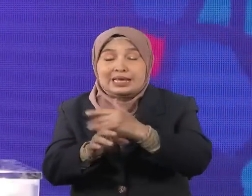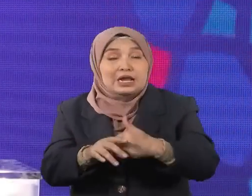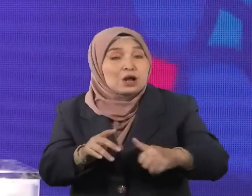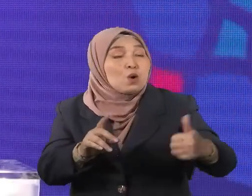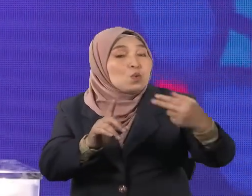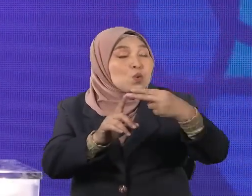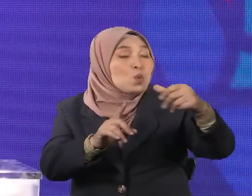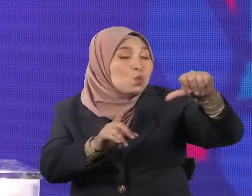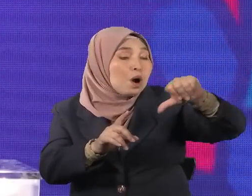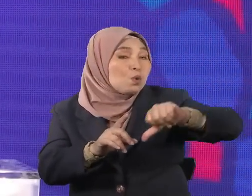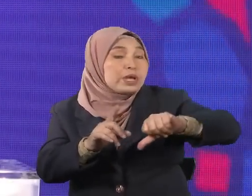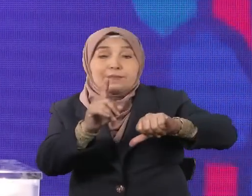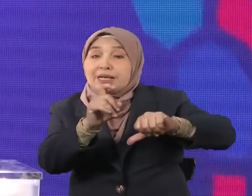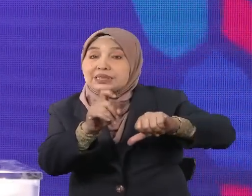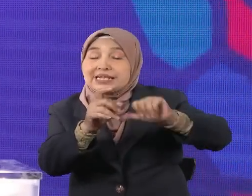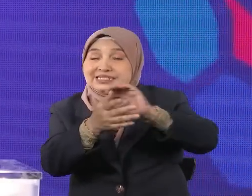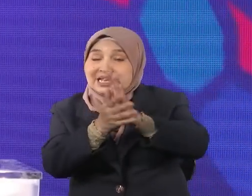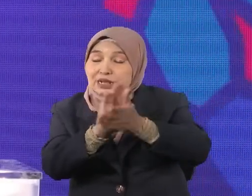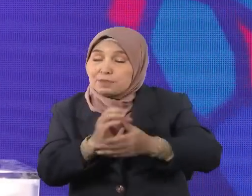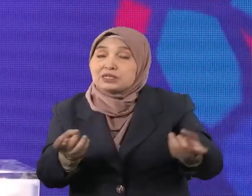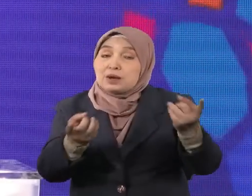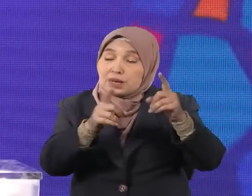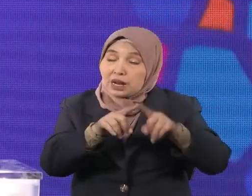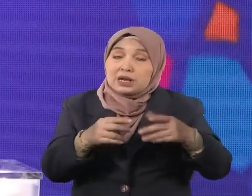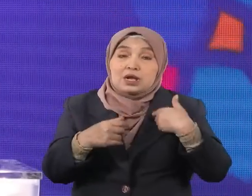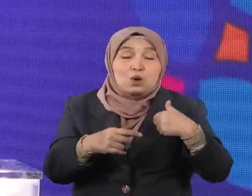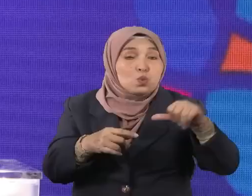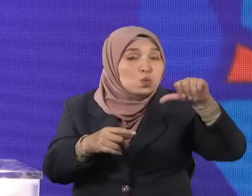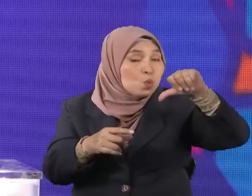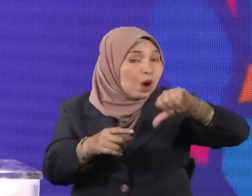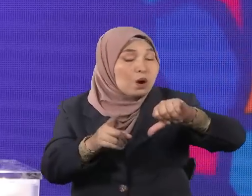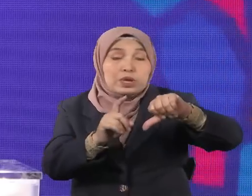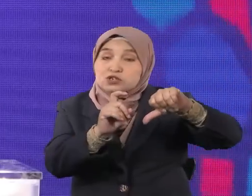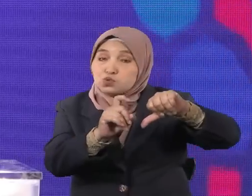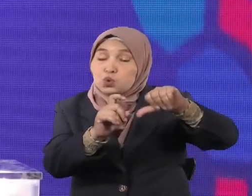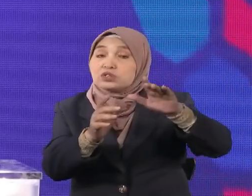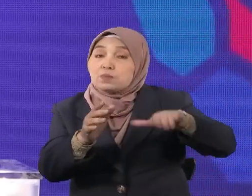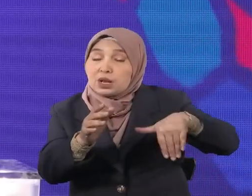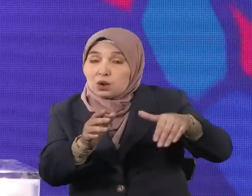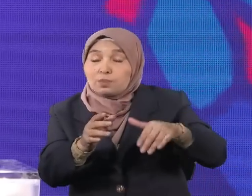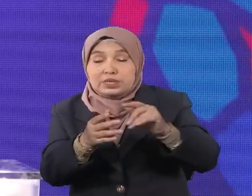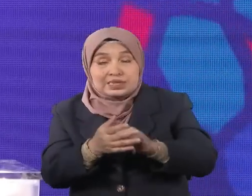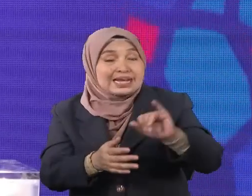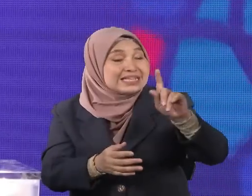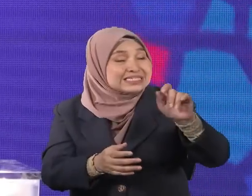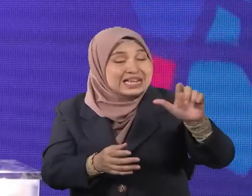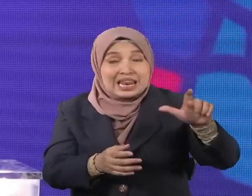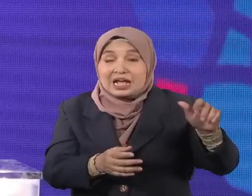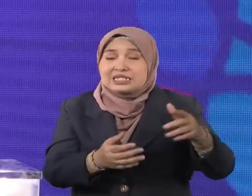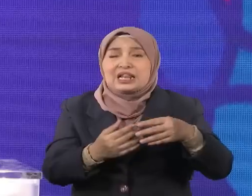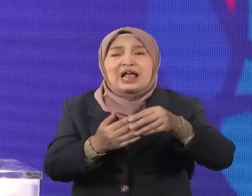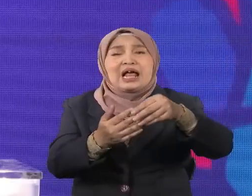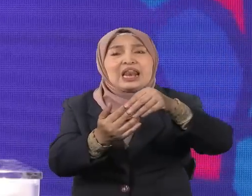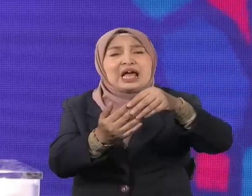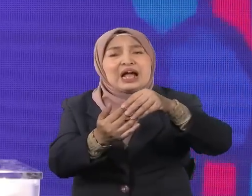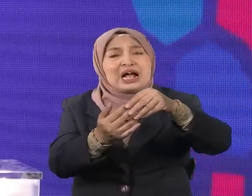sukun. Banyak berlaku bila ada huruf waw yang sukun sebelum dia huruf isti'la, huruf isti'la tu jadi longgar. Yang